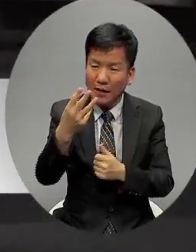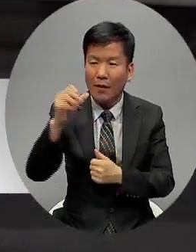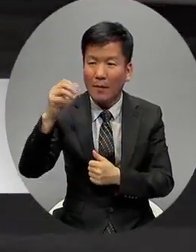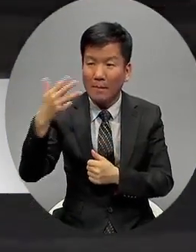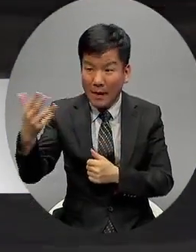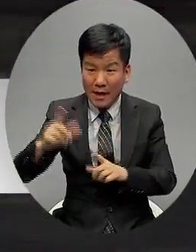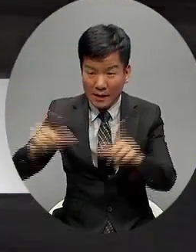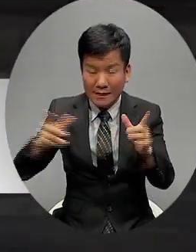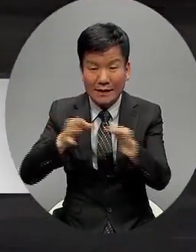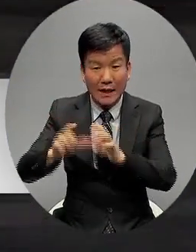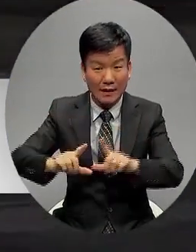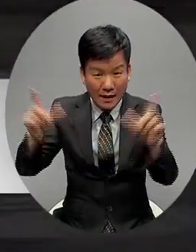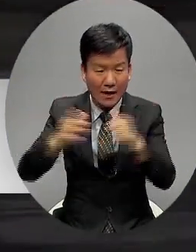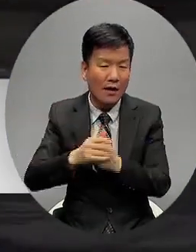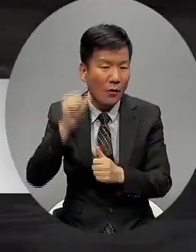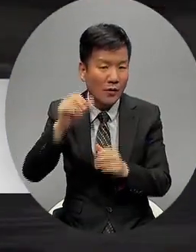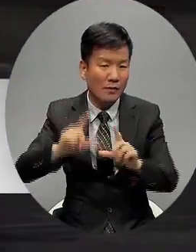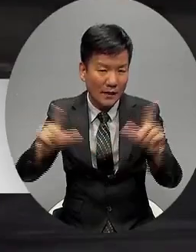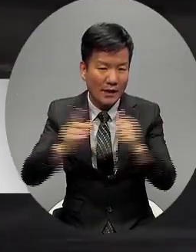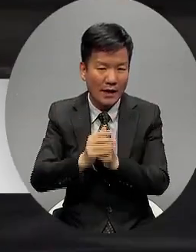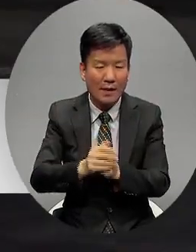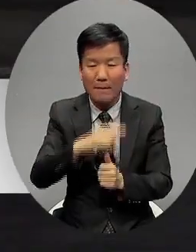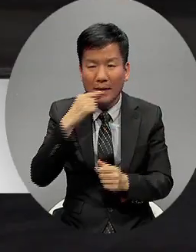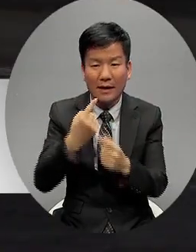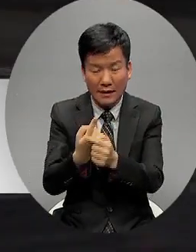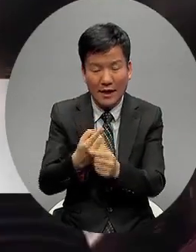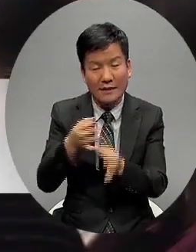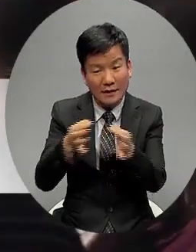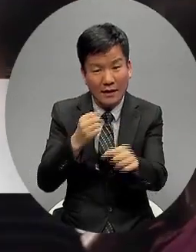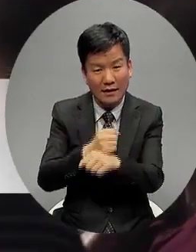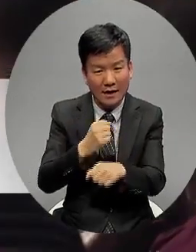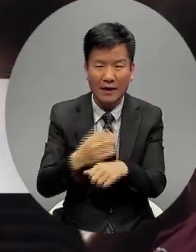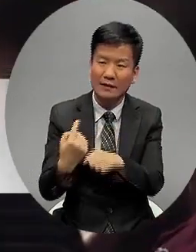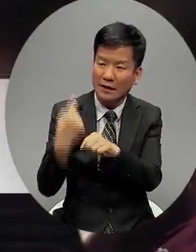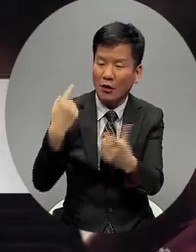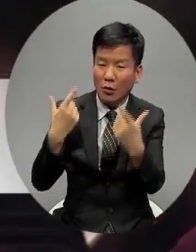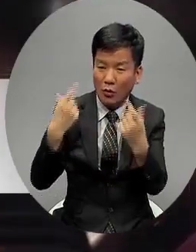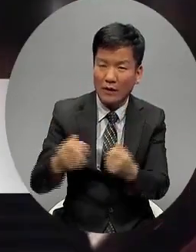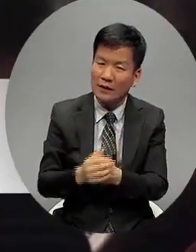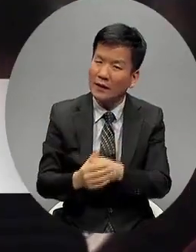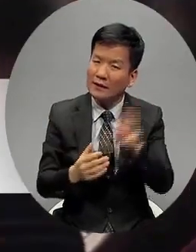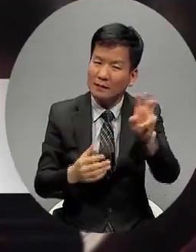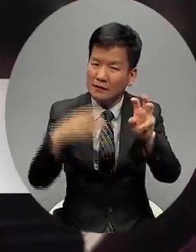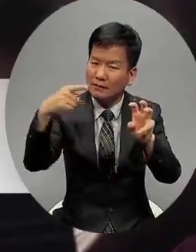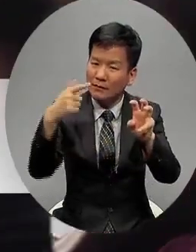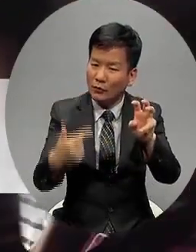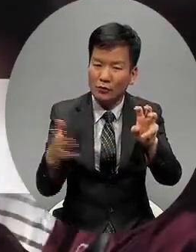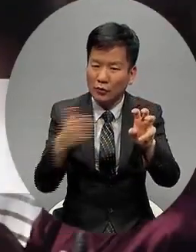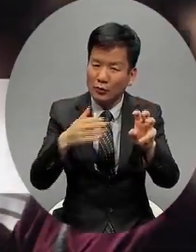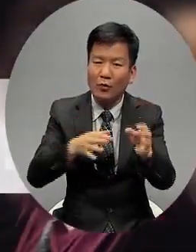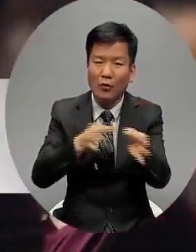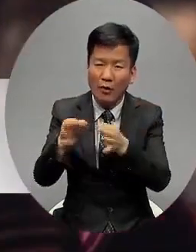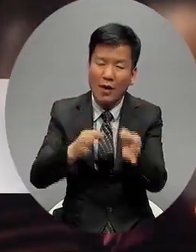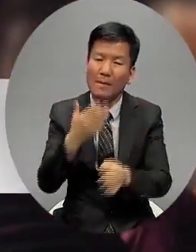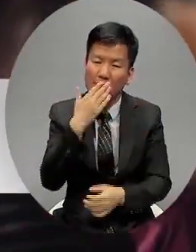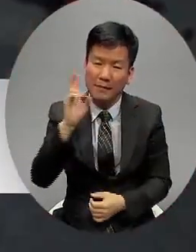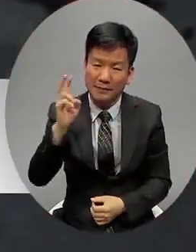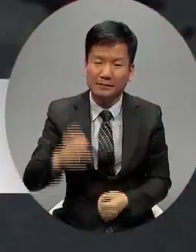8일장에 맞춰 닷새마다 열릴 올해 홍고추 시장에는 지난해와 비슷한 30톤 정도 물량이 거래될